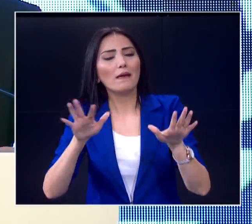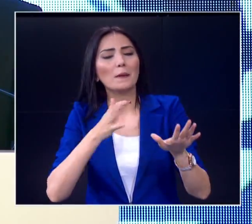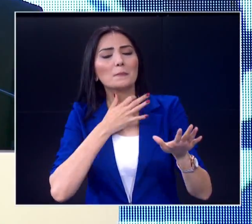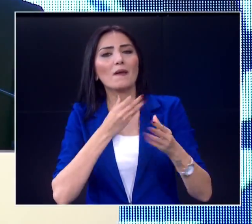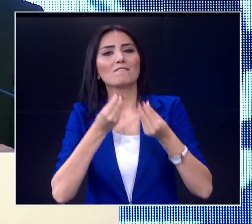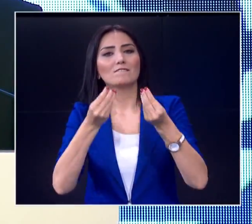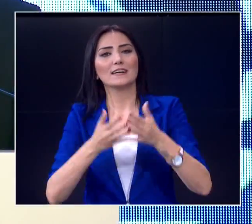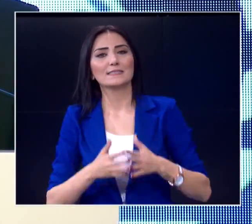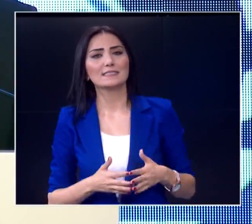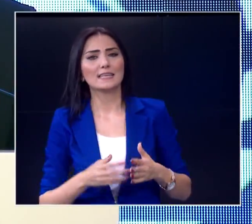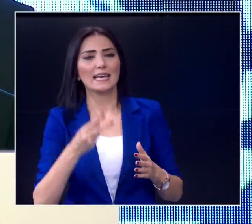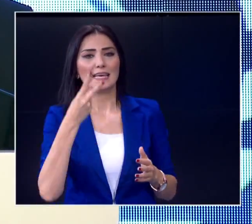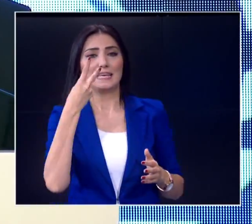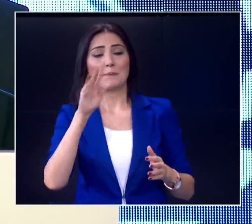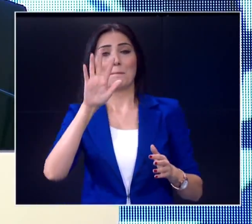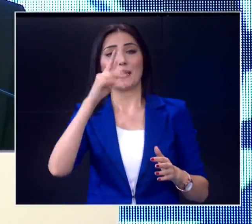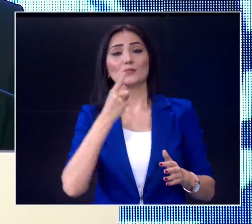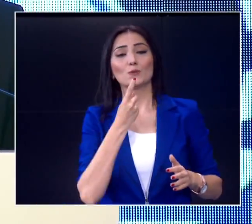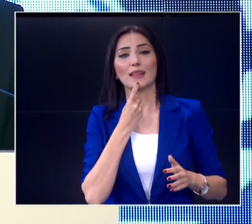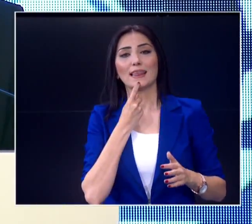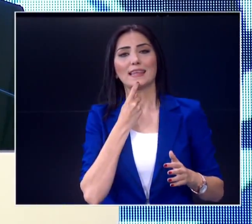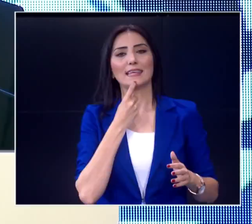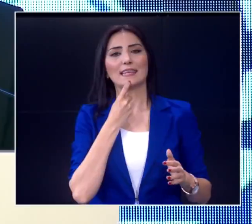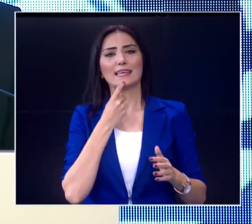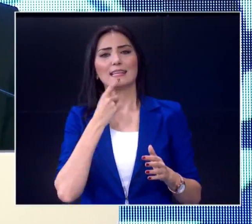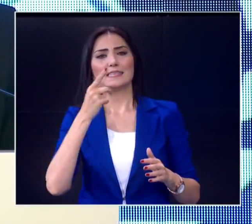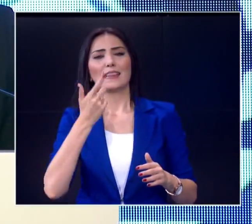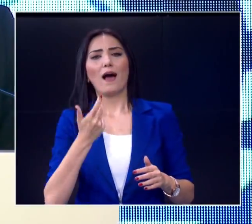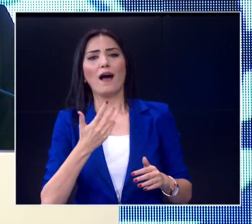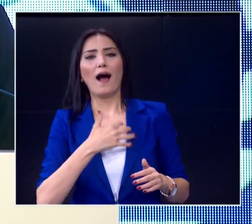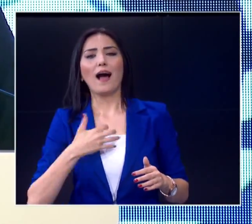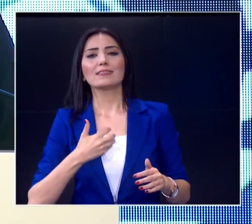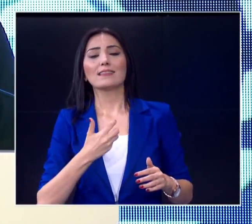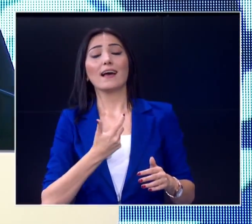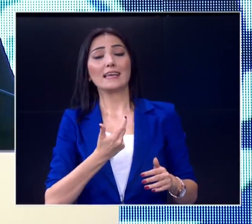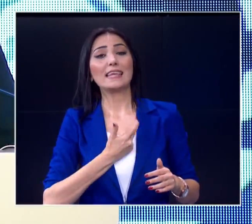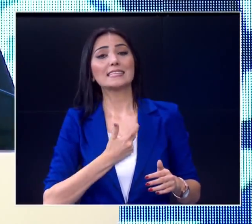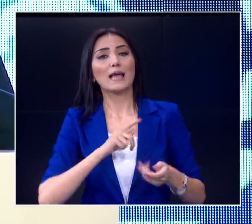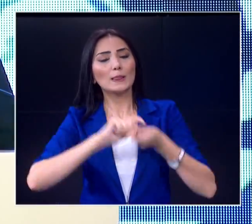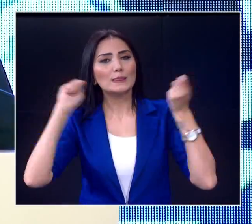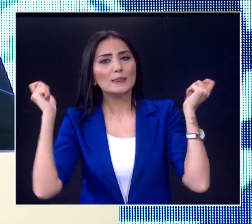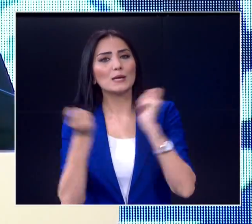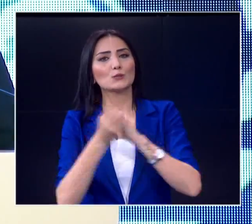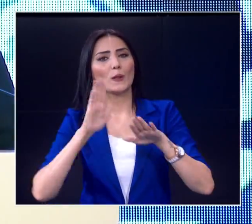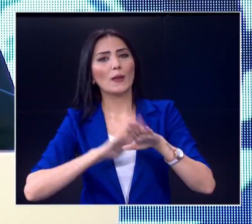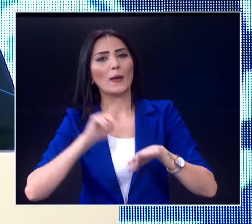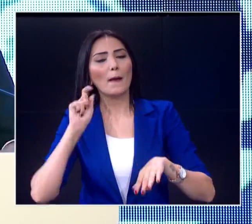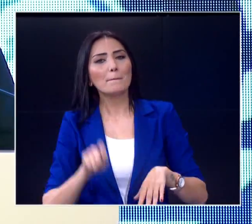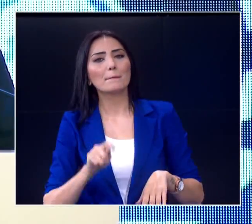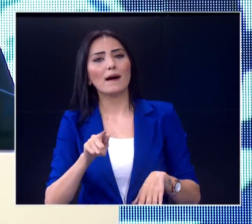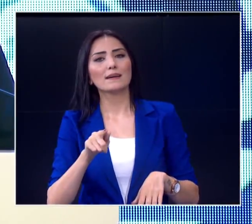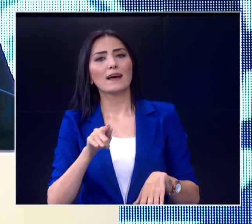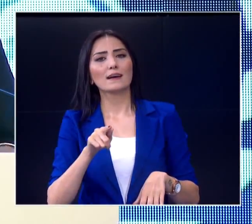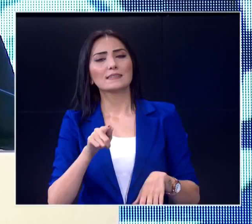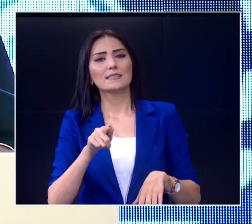sağladık. 2005 yılında anayasa değişikliği yaparak